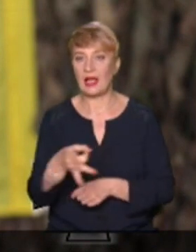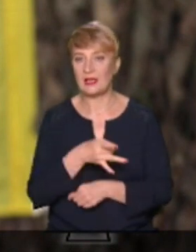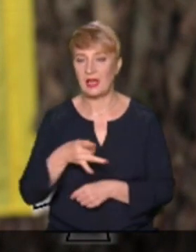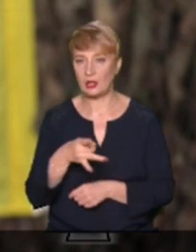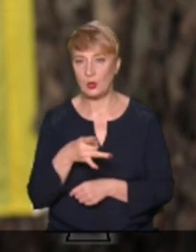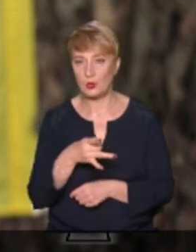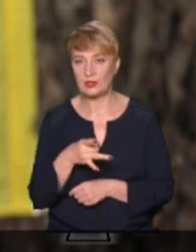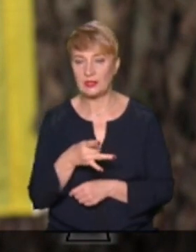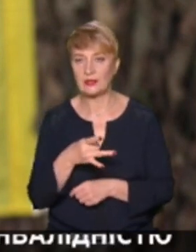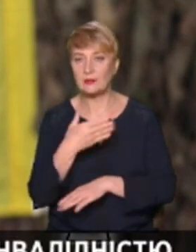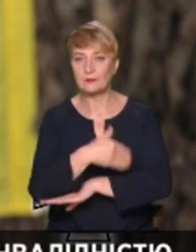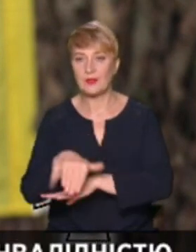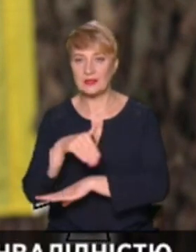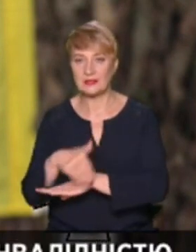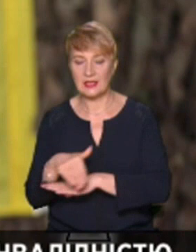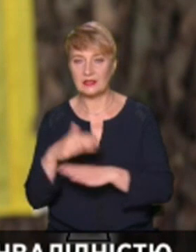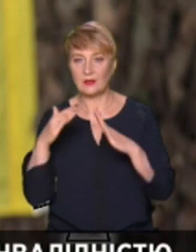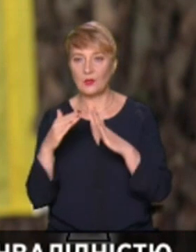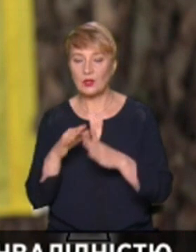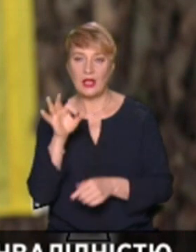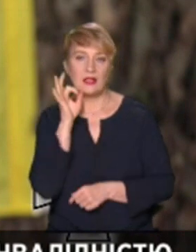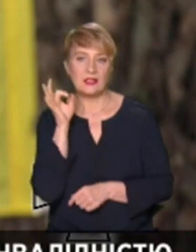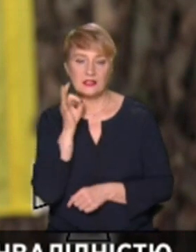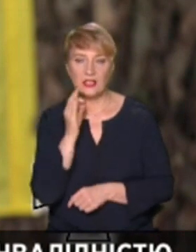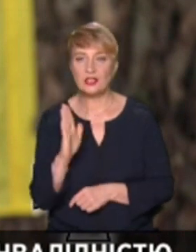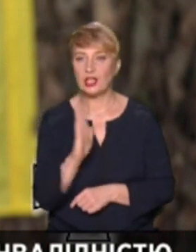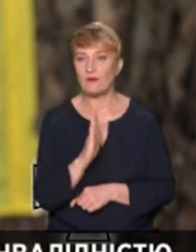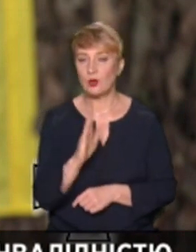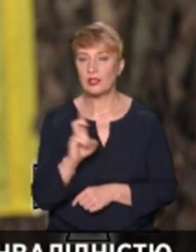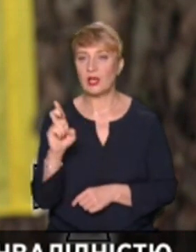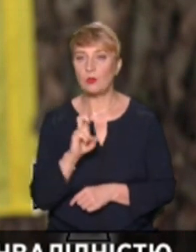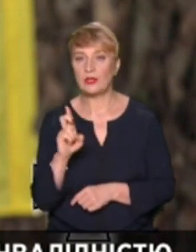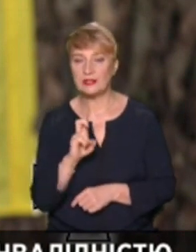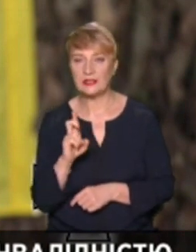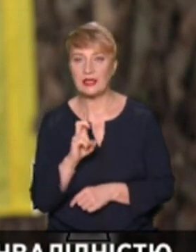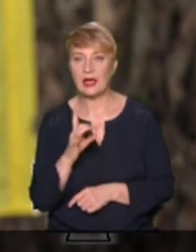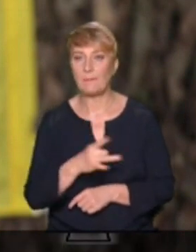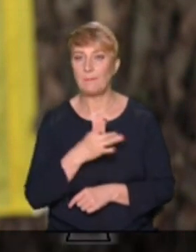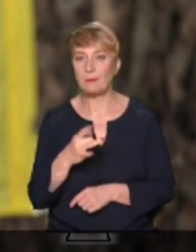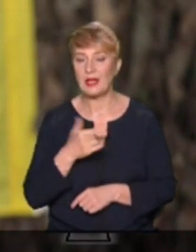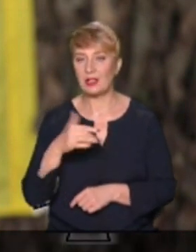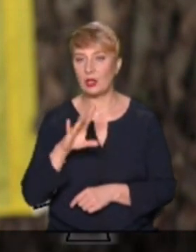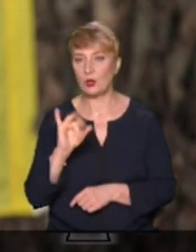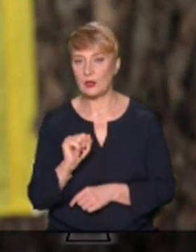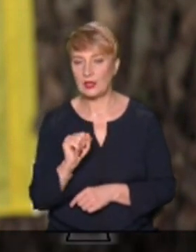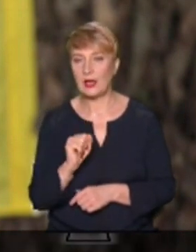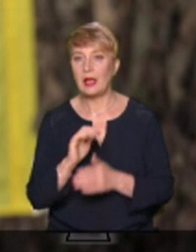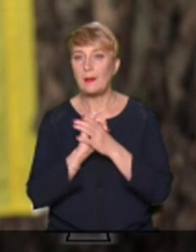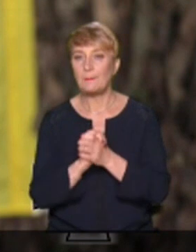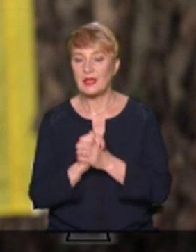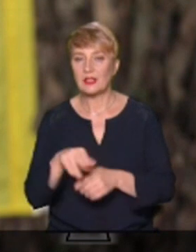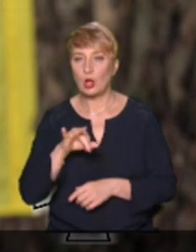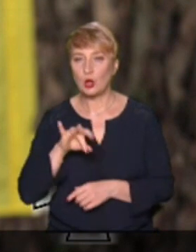населених пунктів Лисичанськ, Сиротине, Воронове, Борівське, Біла Гора, Устинівка, Мирна Долина та